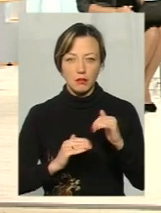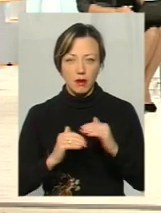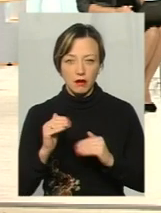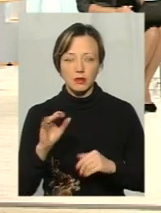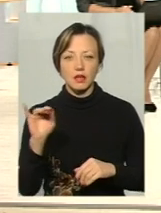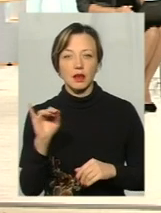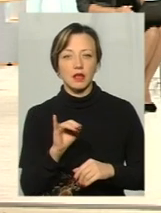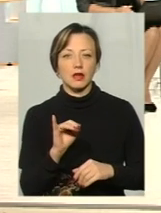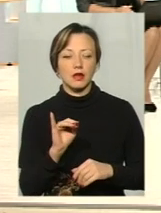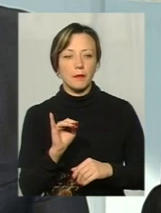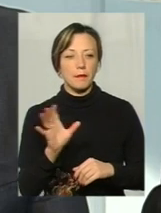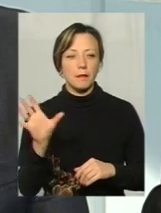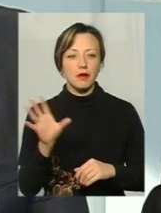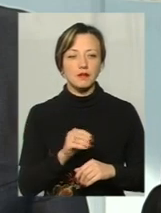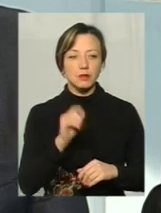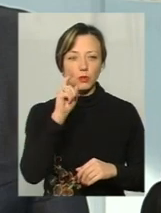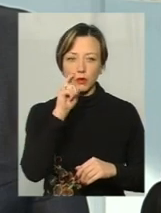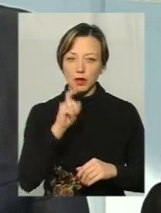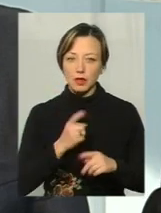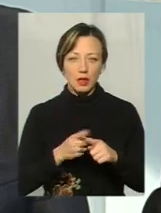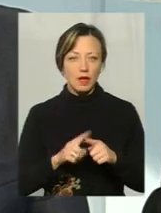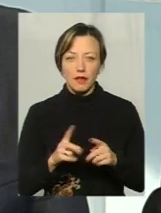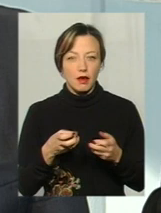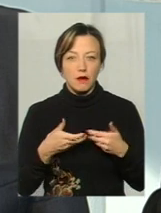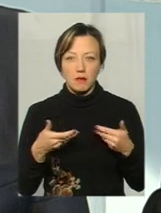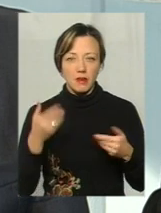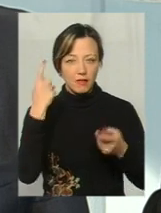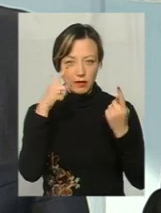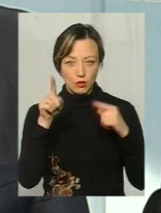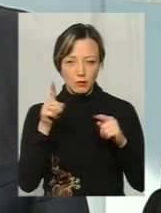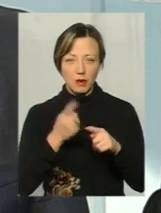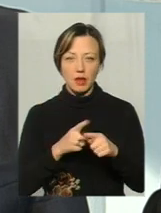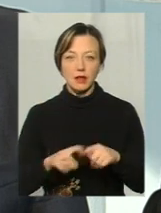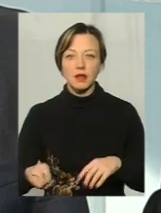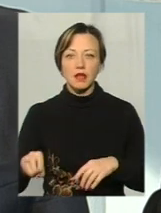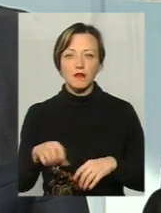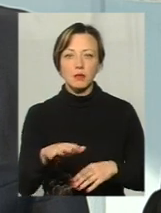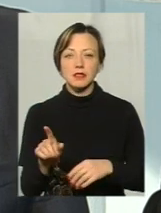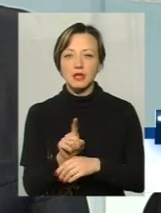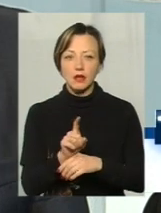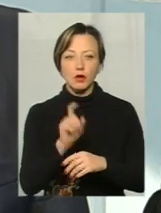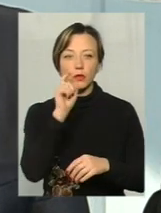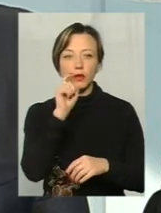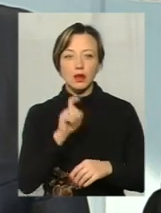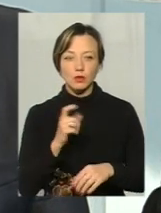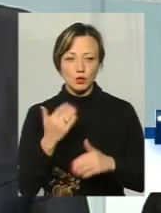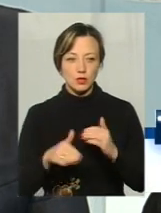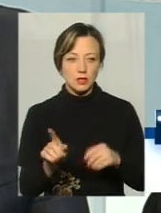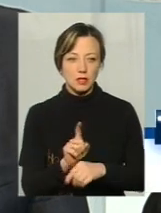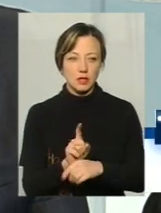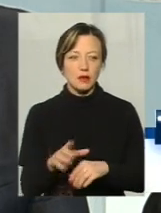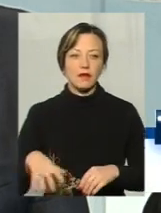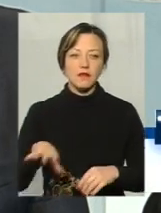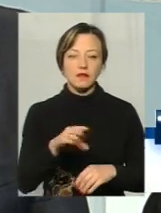і по всій Україні. Это не мы ее выдумали, это европейский стандарт, украинский стандарт уже. Во